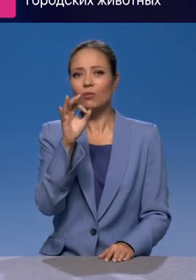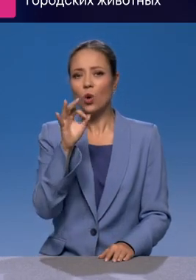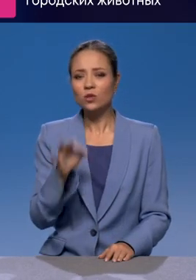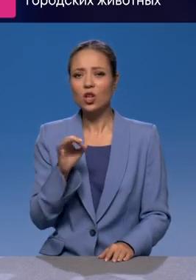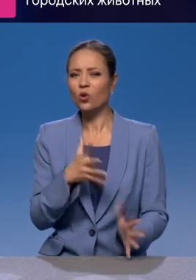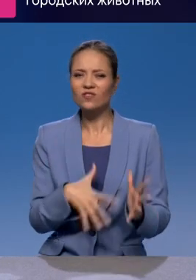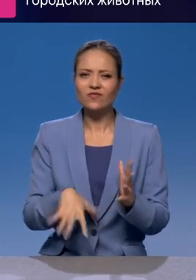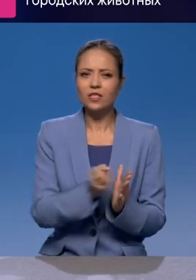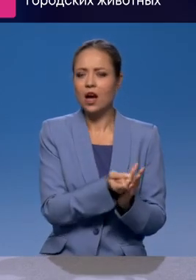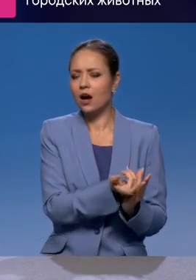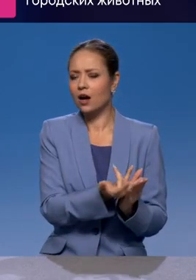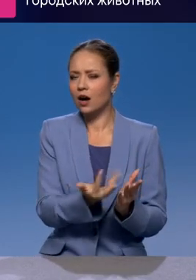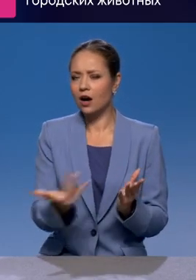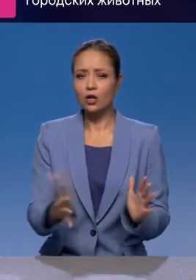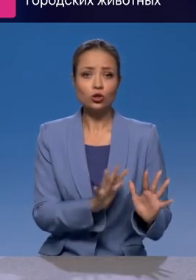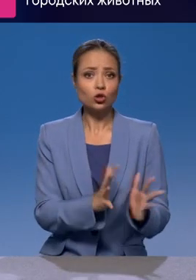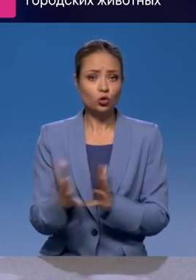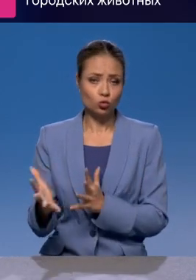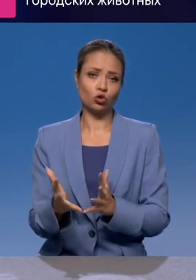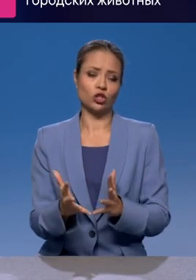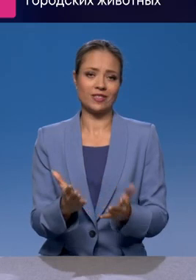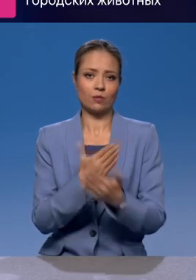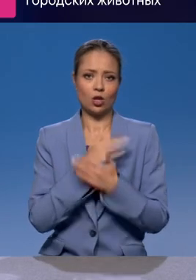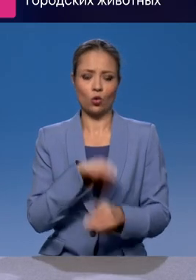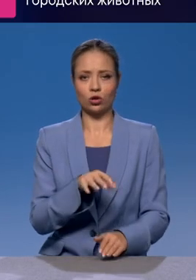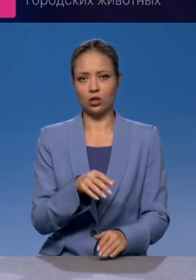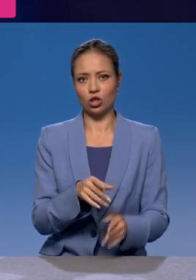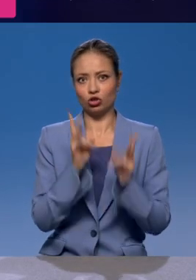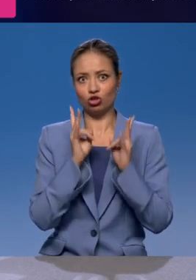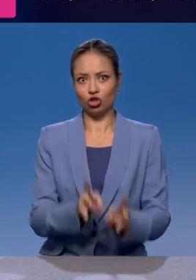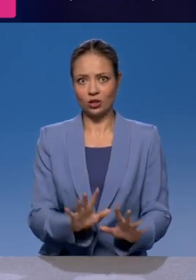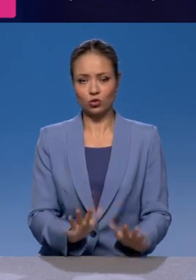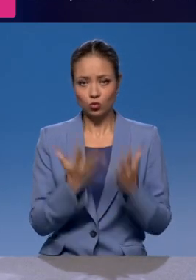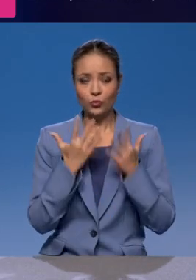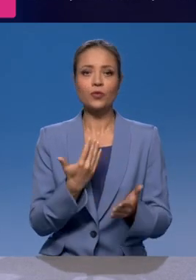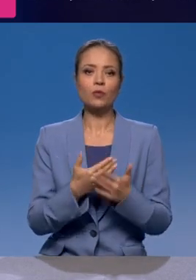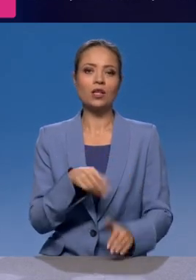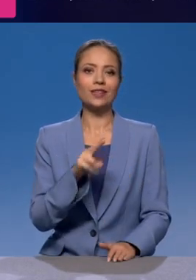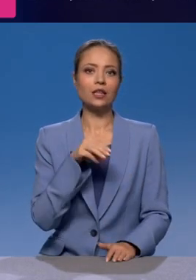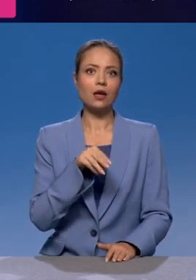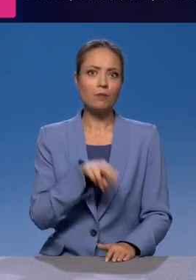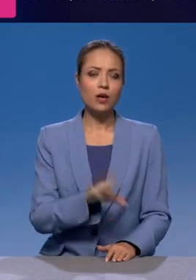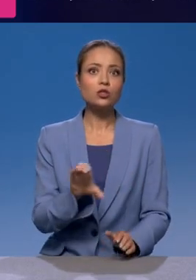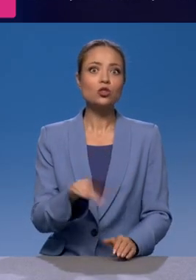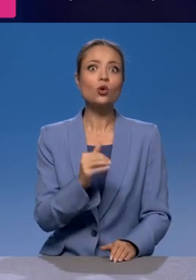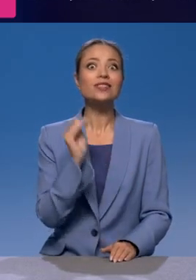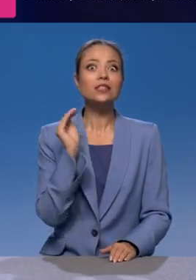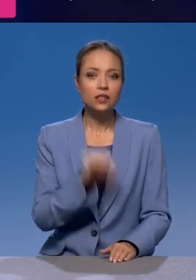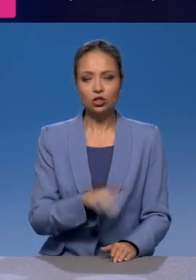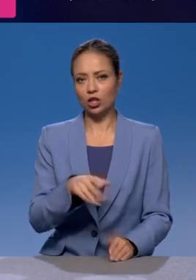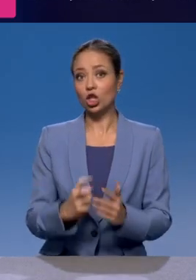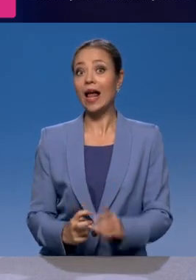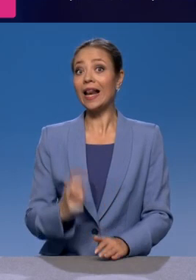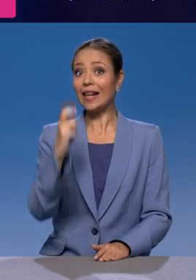смертей, от несчастных случаев. Да? У нас в ДТП погибают сотни тысяч ежегодно. Да? У нас даже в лифтах